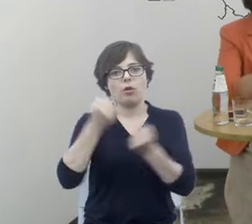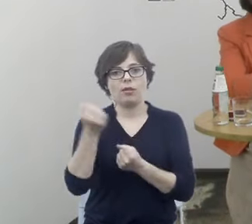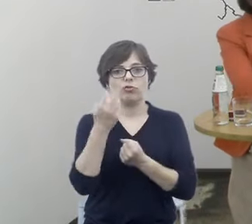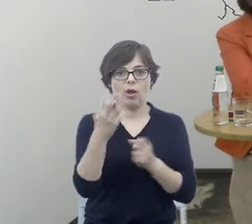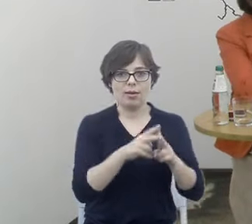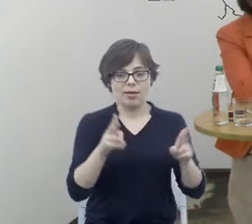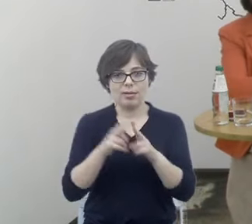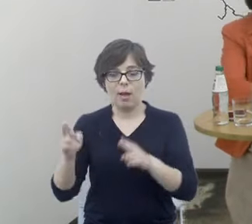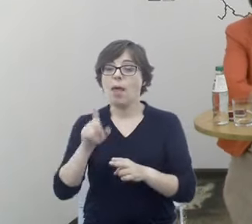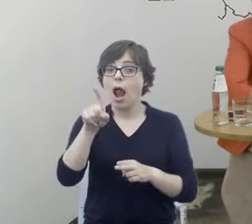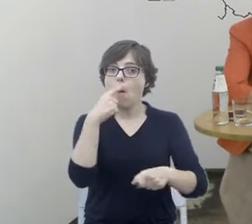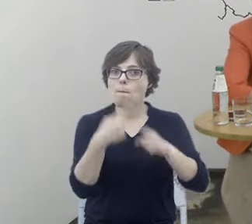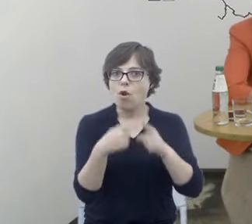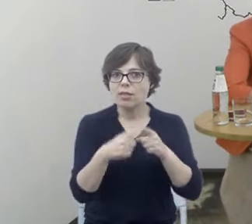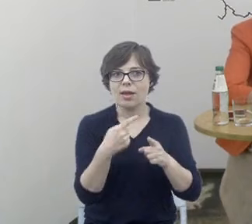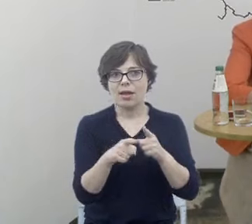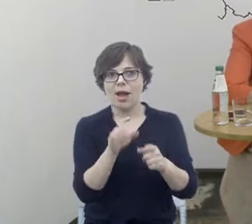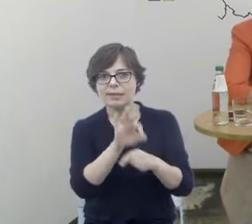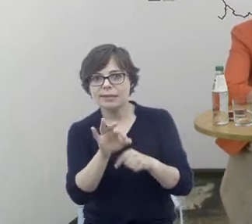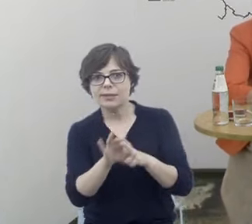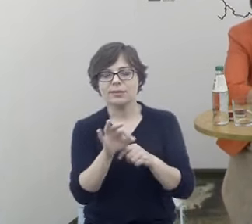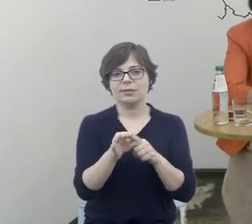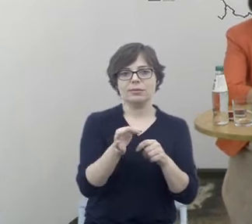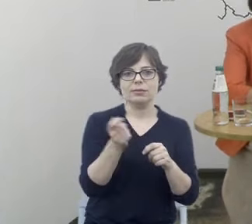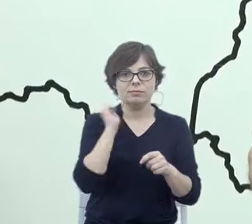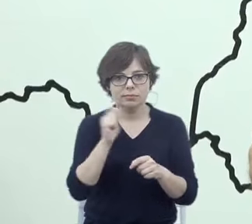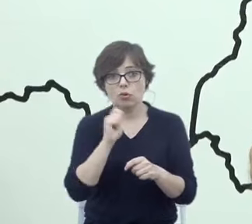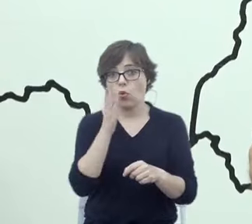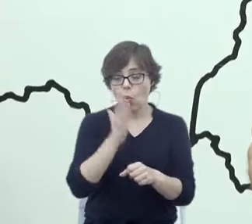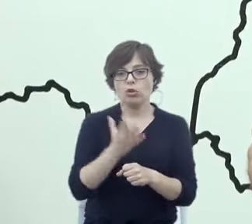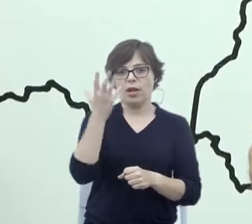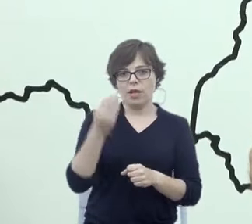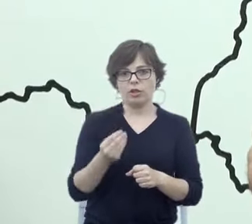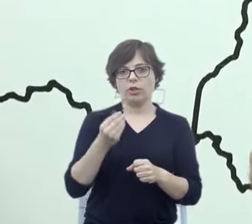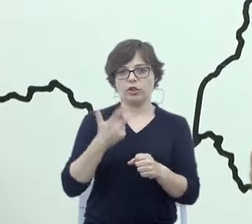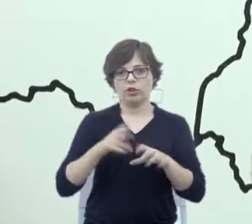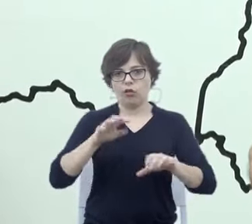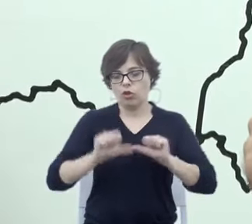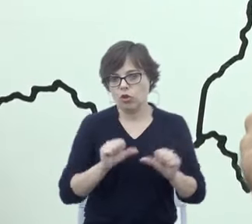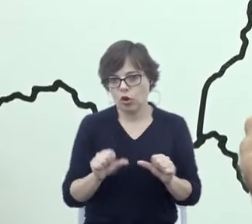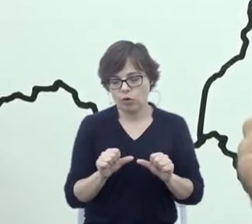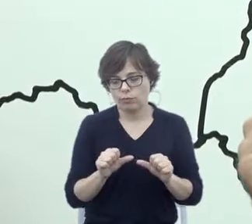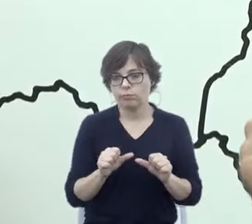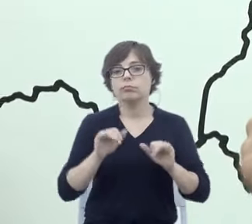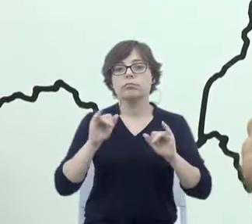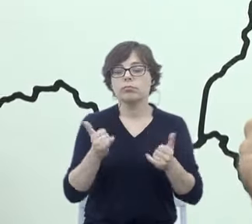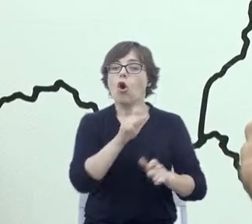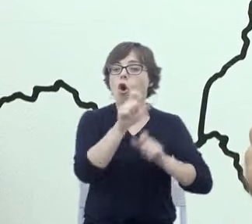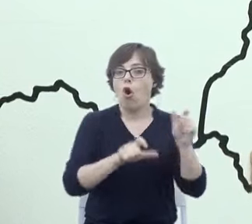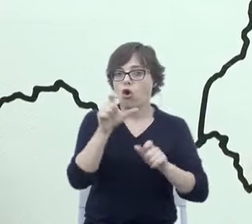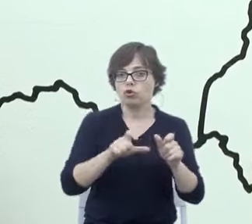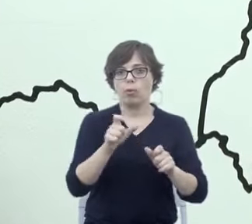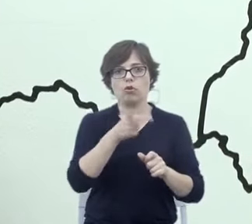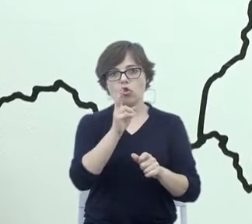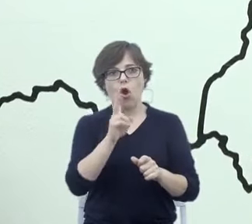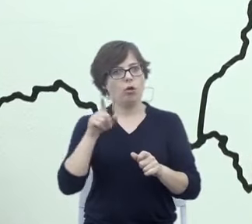czystka polityczna rozpoczyna się już jesienią 1939 roku poprzez aresztowanie osób uznanych za